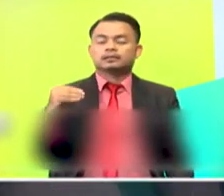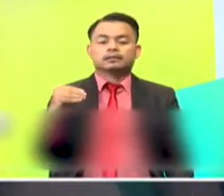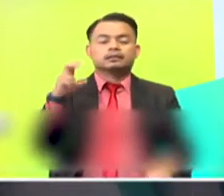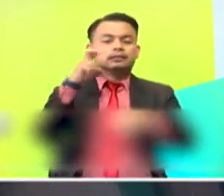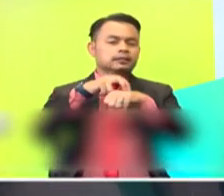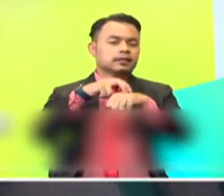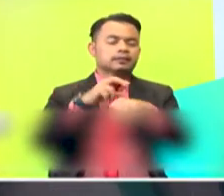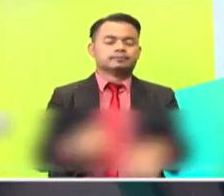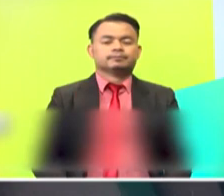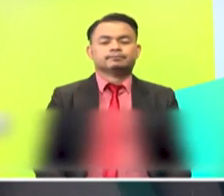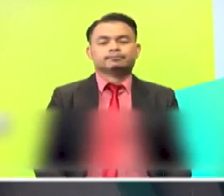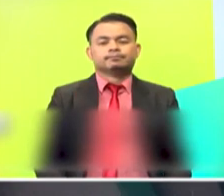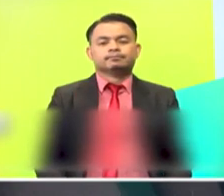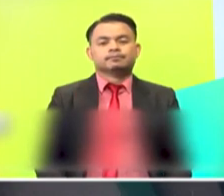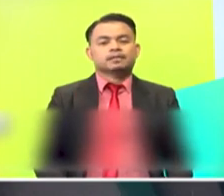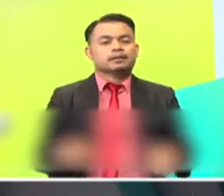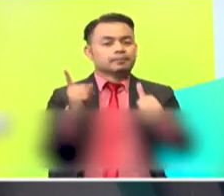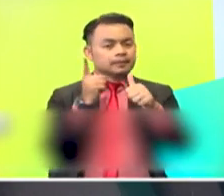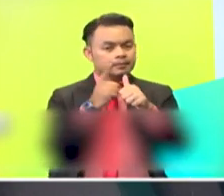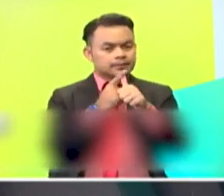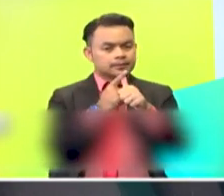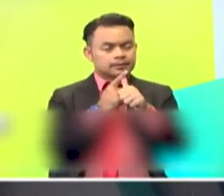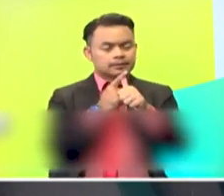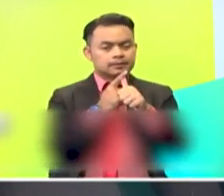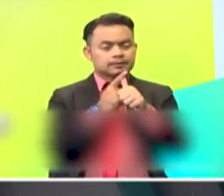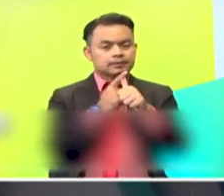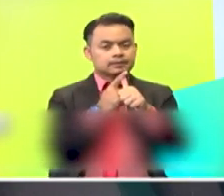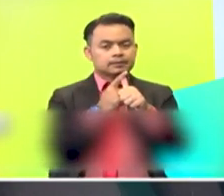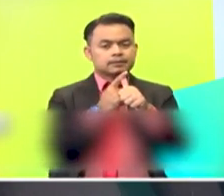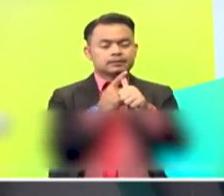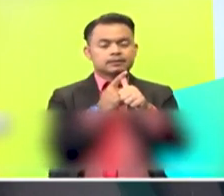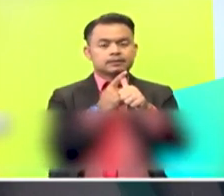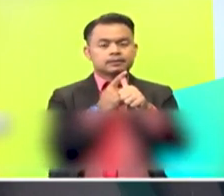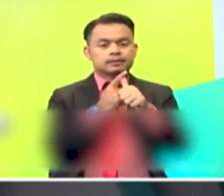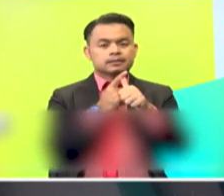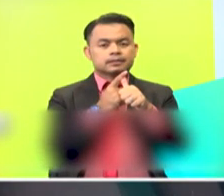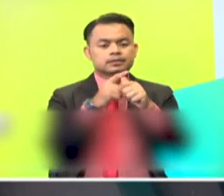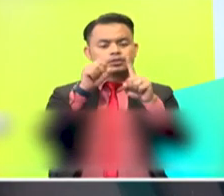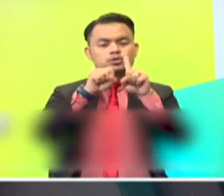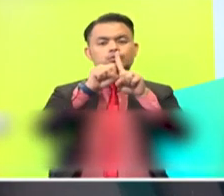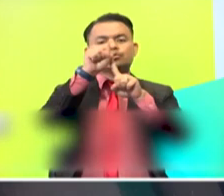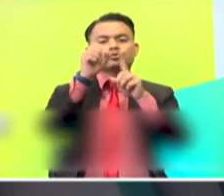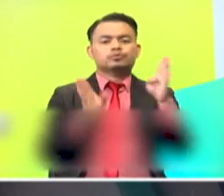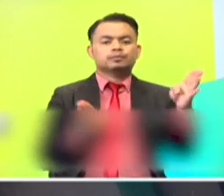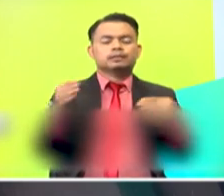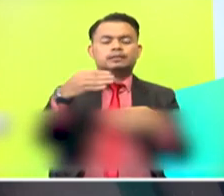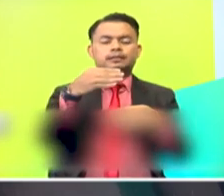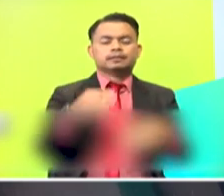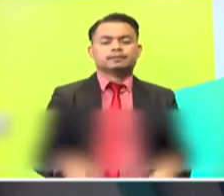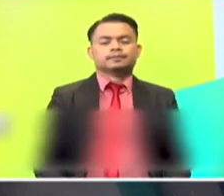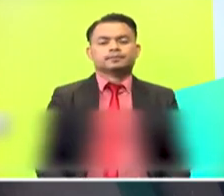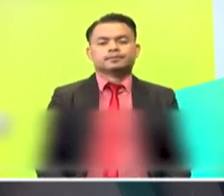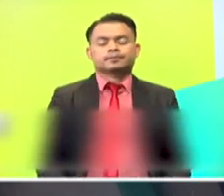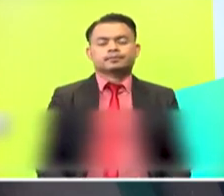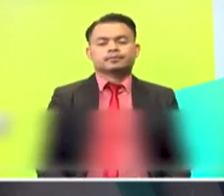pertama sekali kita pelukan abili ras suhu-suhu bilik yusiku ya Ah dan tempat yang mungkin